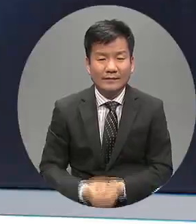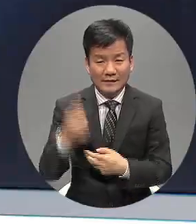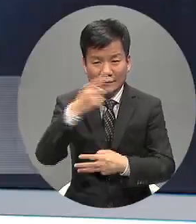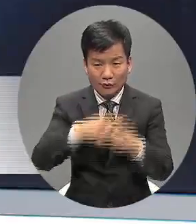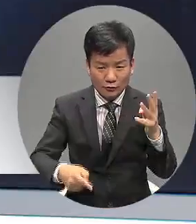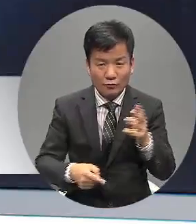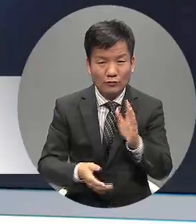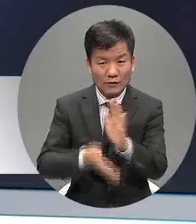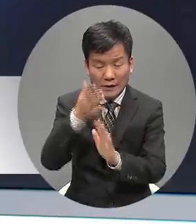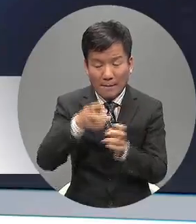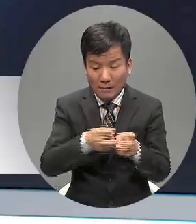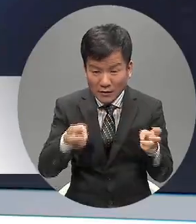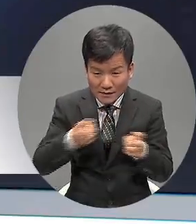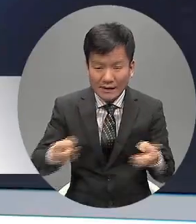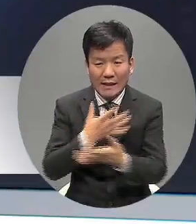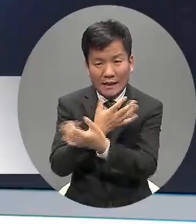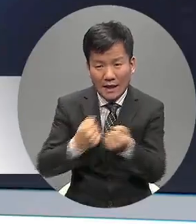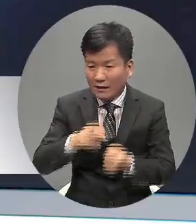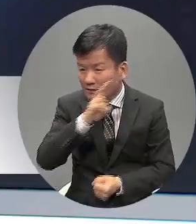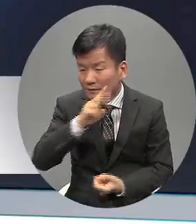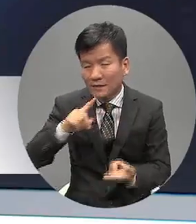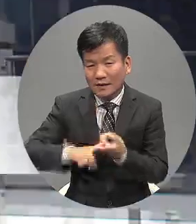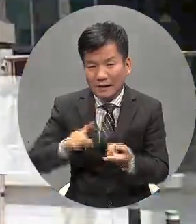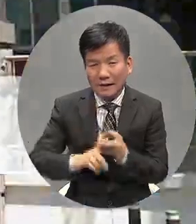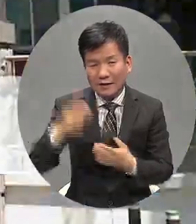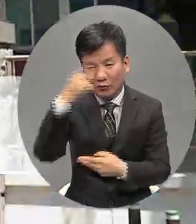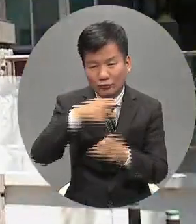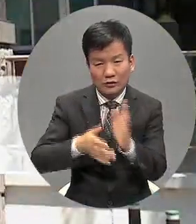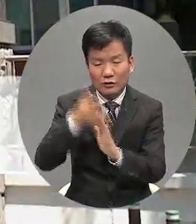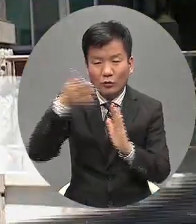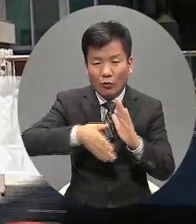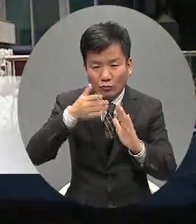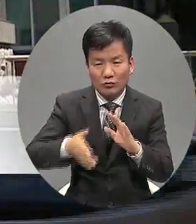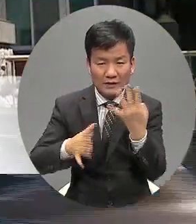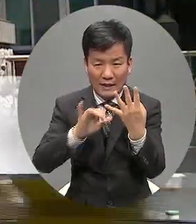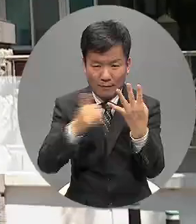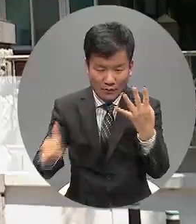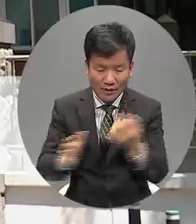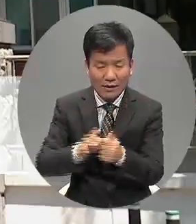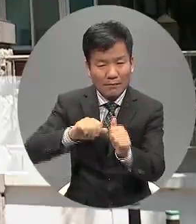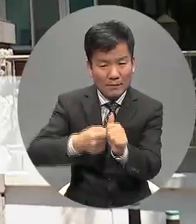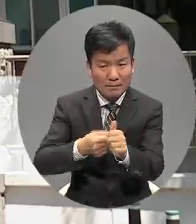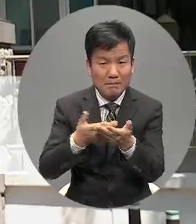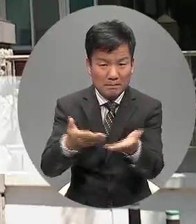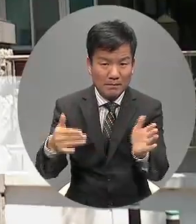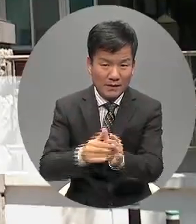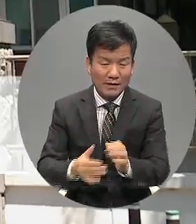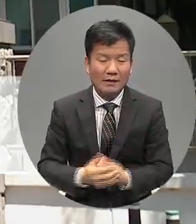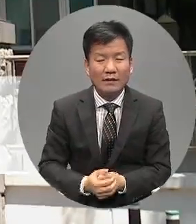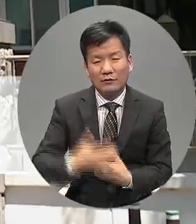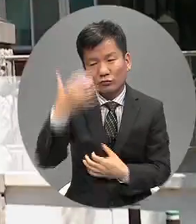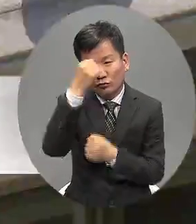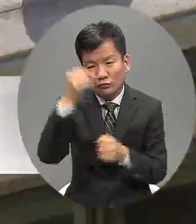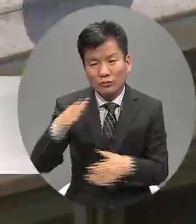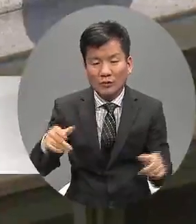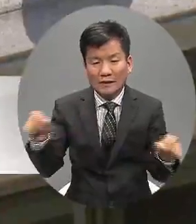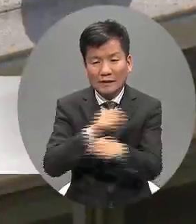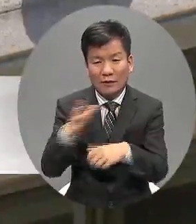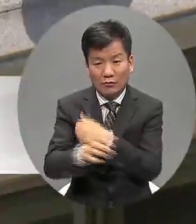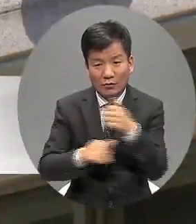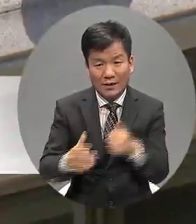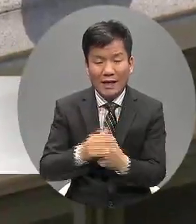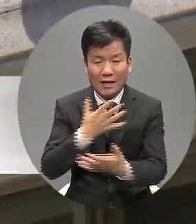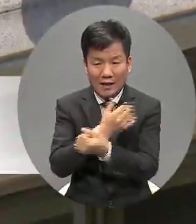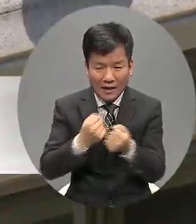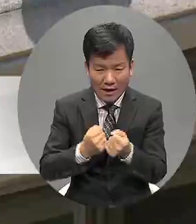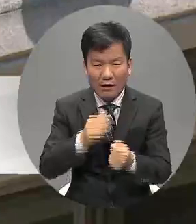청주 시외버스 터미널 수의 계약 의혹과 관련된 청주시 공무원 4명이 징계를 받았습니다. 충청도 인사위원회는